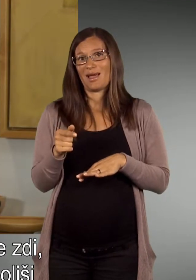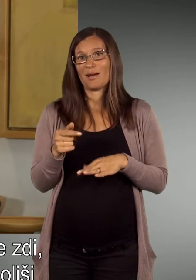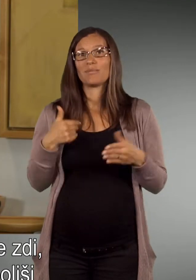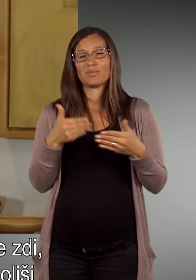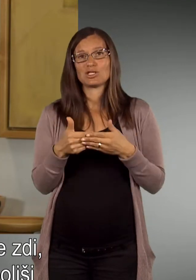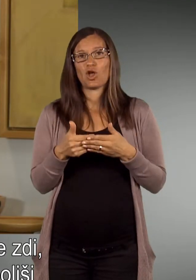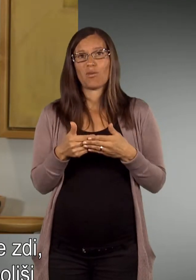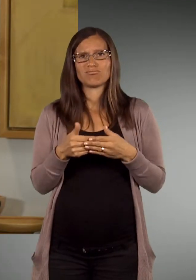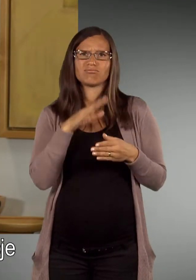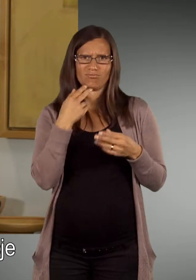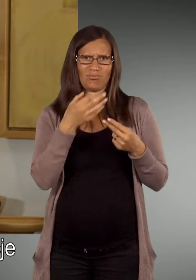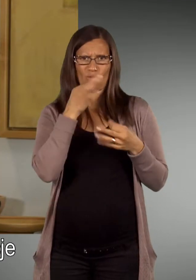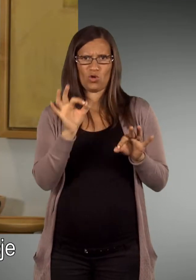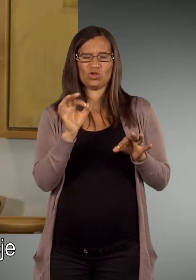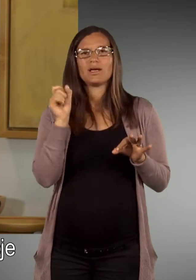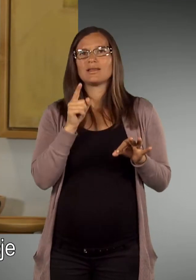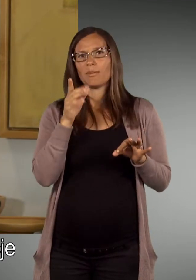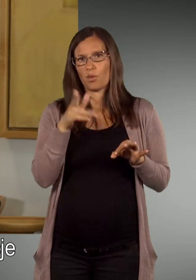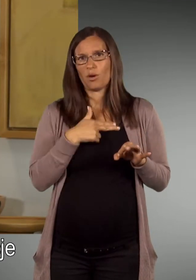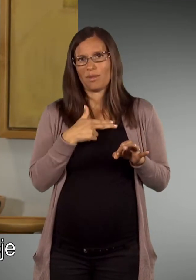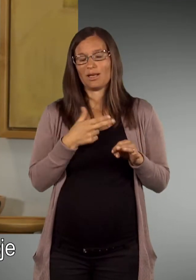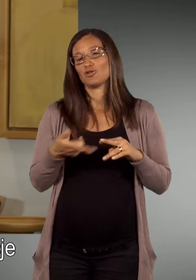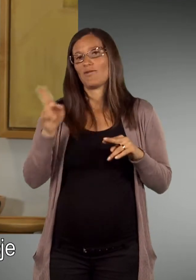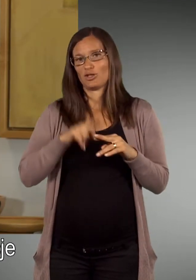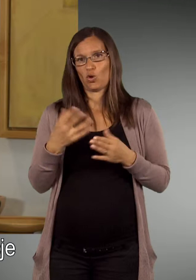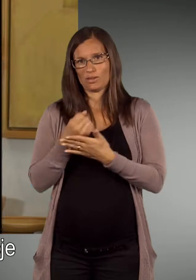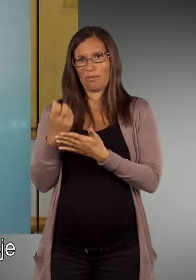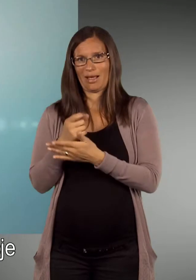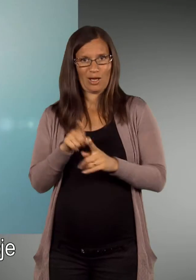pristop bistveno boljši in da bomo imeli še več uspehe kot doslej.